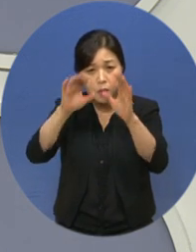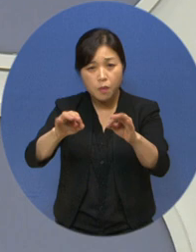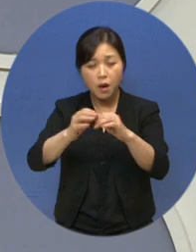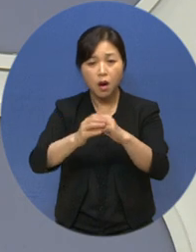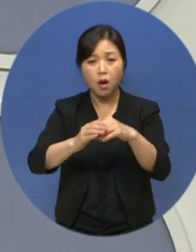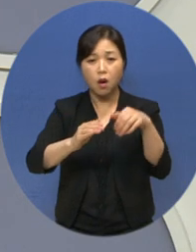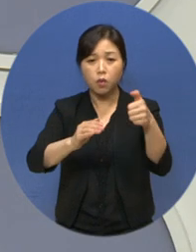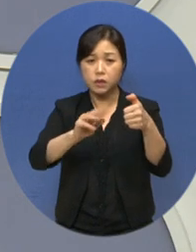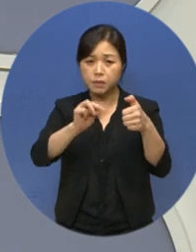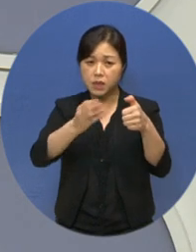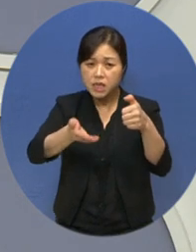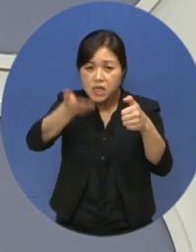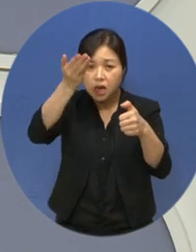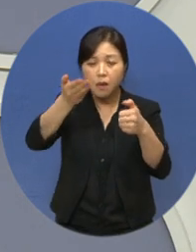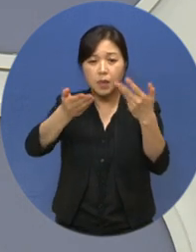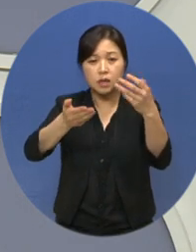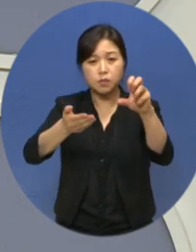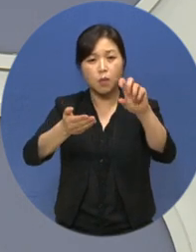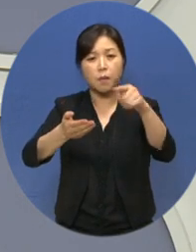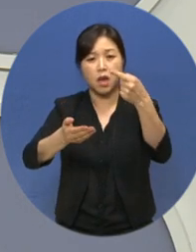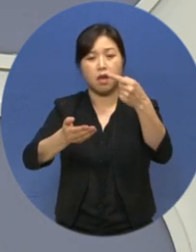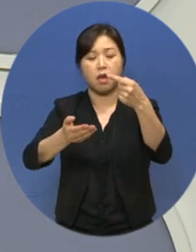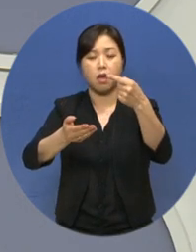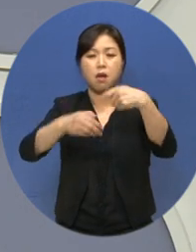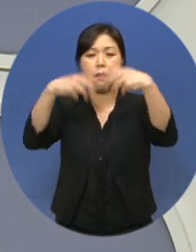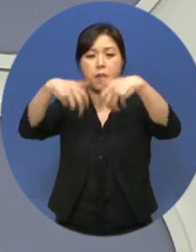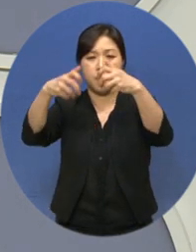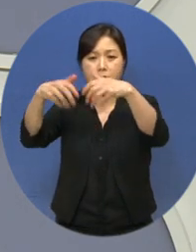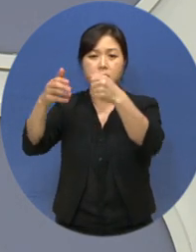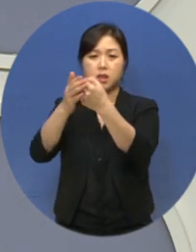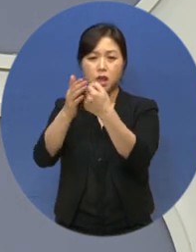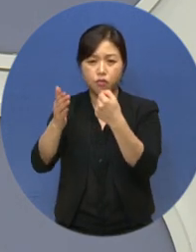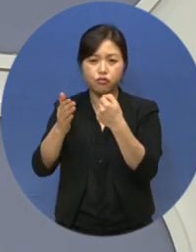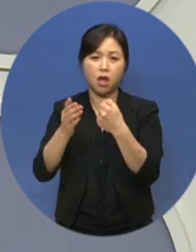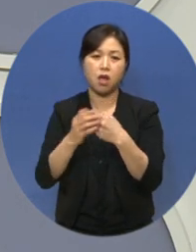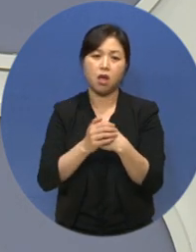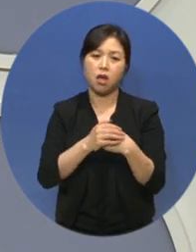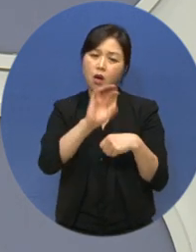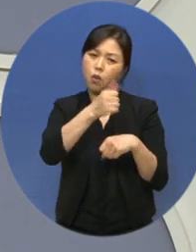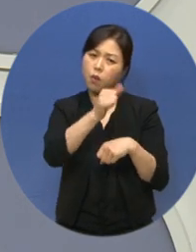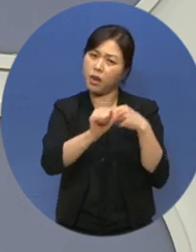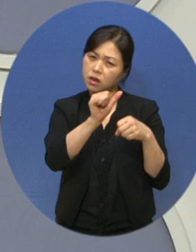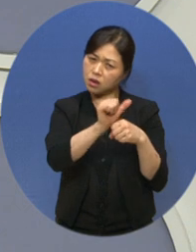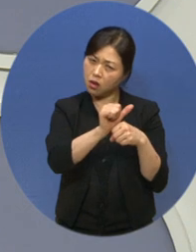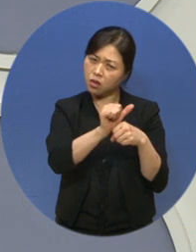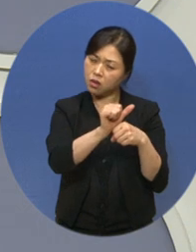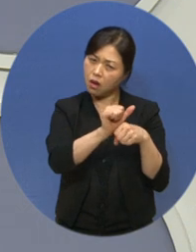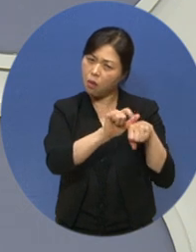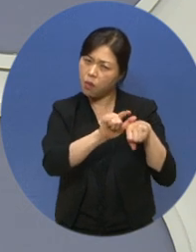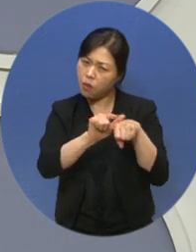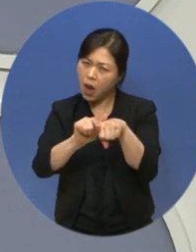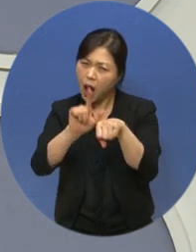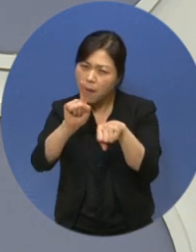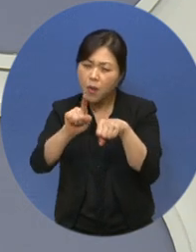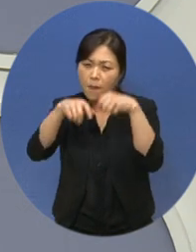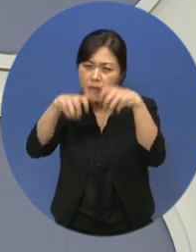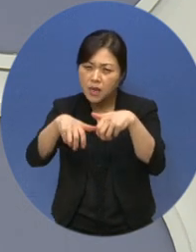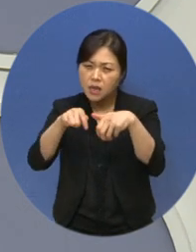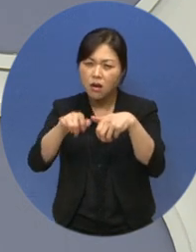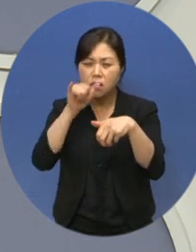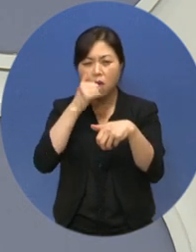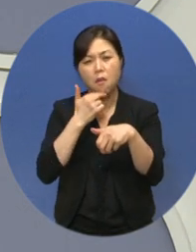미래와 그룹 정도 온지 되기 때문에 도저히 이수정 알도 오백 년 만에 1번홀 똥 활동 예 그런 그